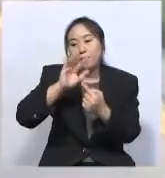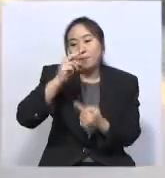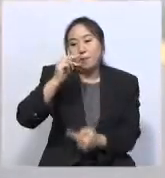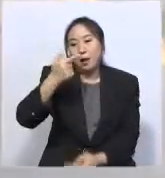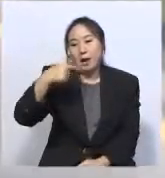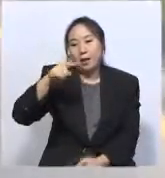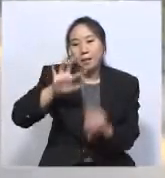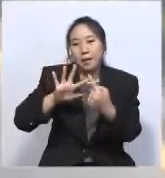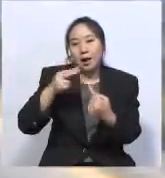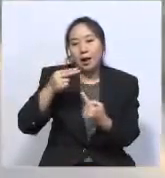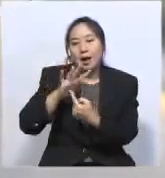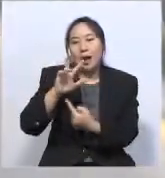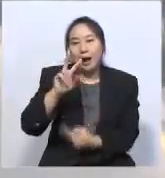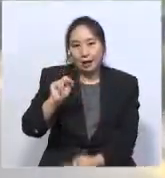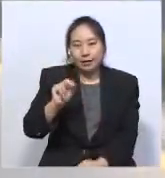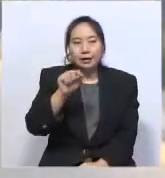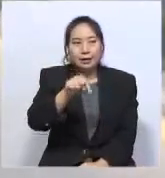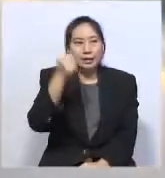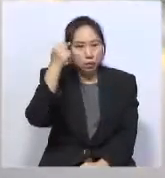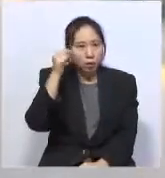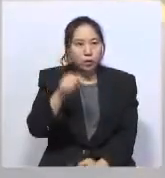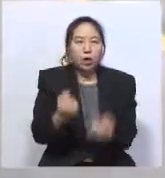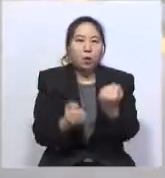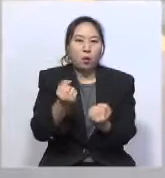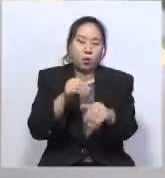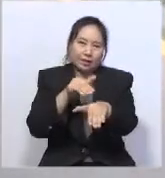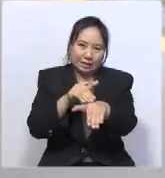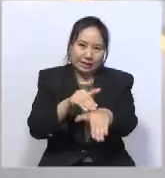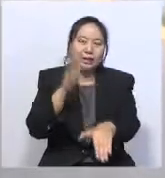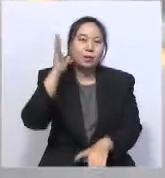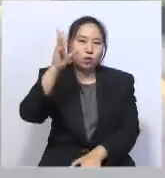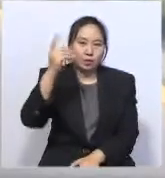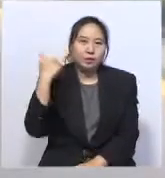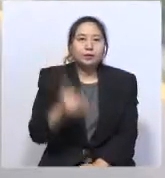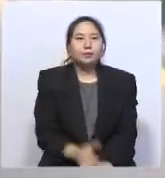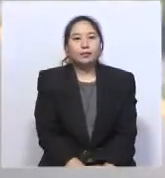อีกจุดหนึ่งที่คาดว่าจะมีปริมาณรถมากในวันพรุ่งนี้ครับ